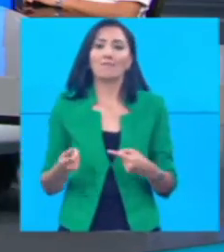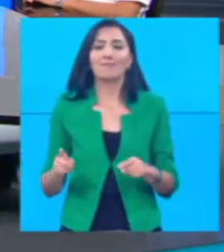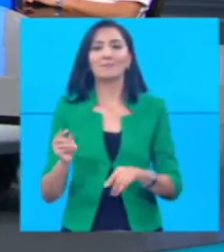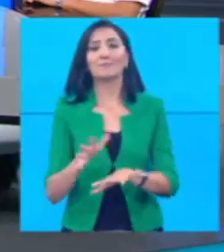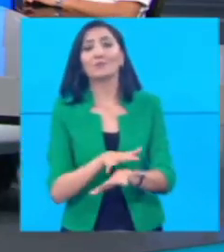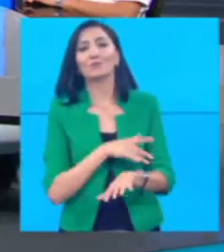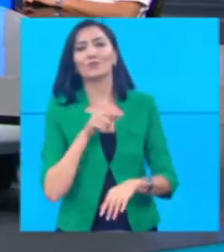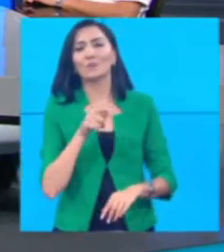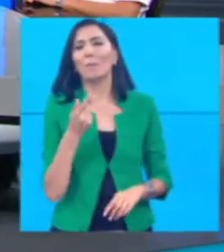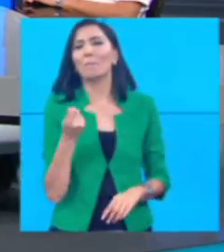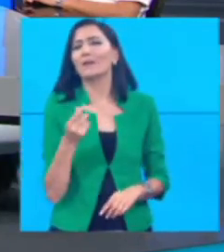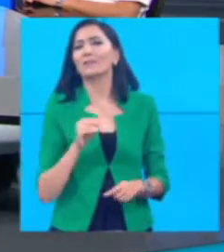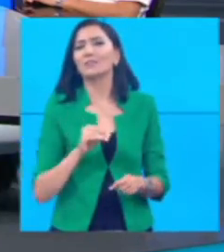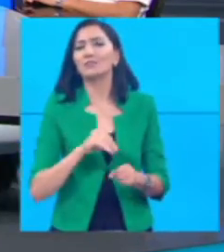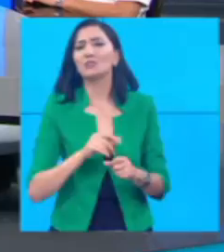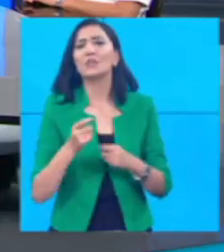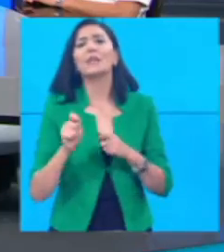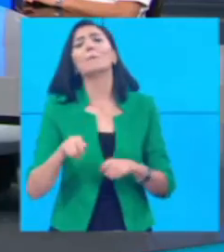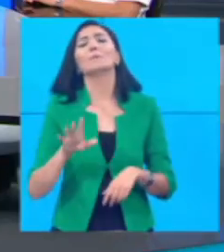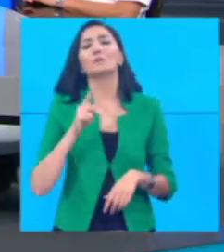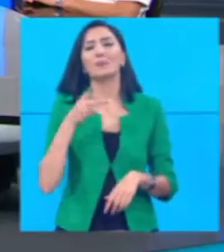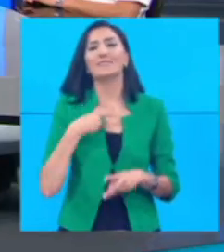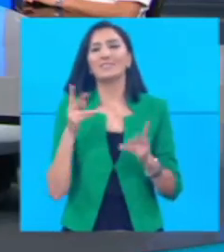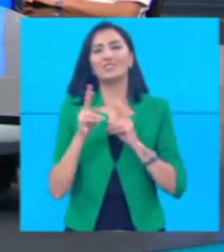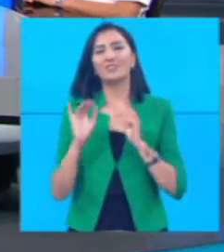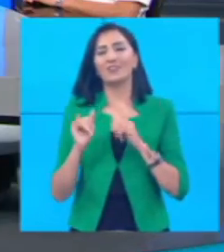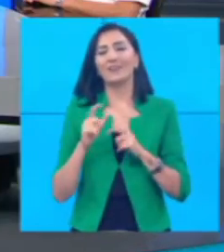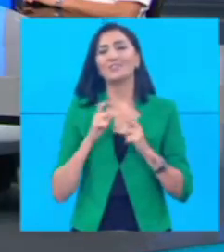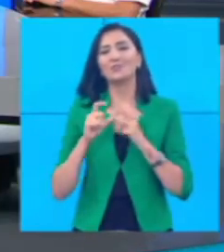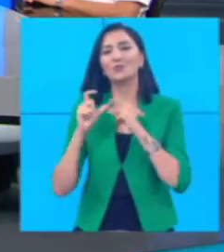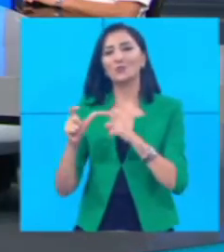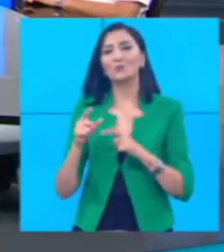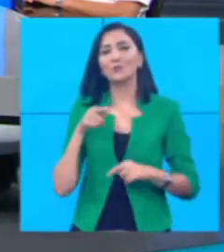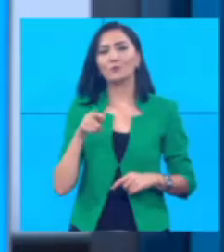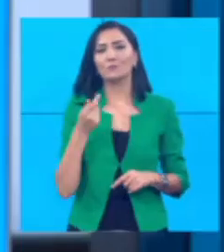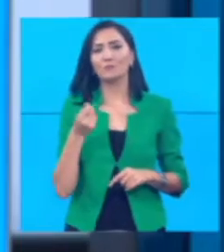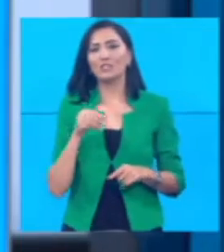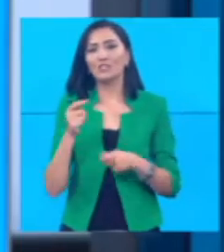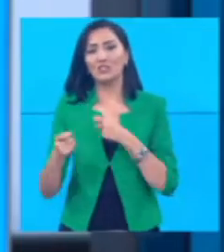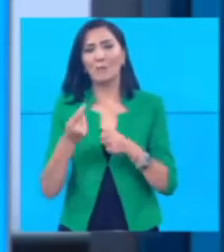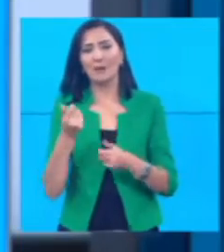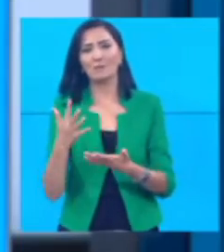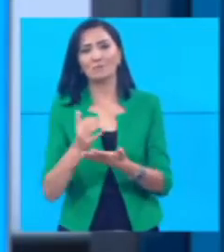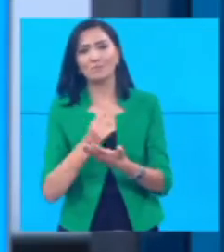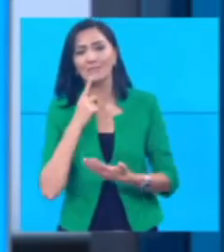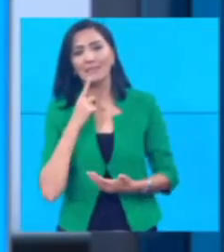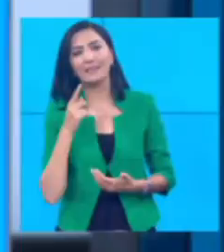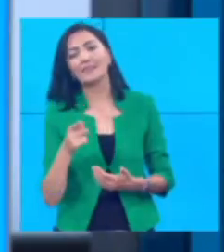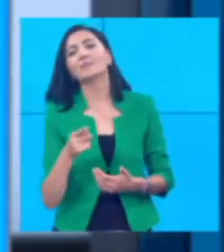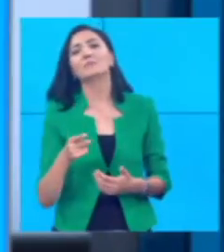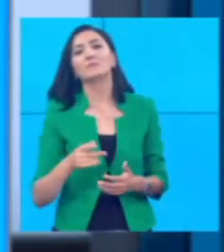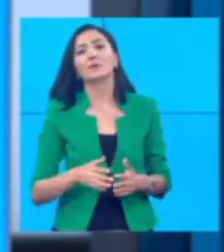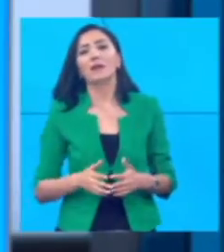farklı bir duygu. Yani siz bu işi para için yapmıyorsunuz. Ben az önce espriyle karışık evet. Bu işten para kazanıyor musunuz